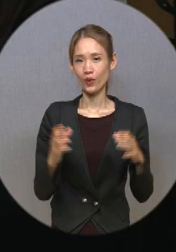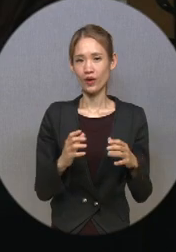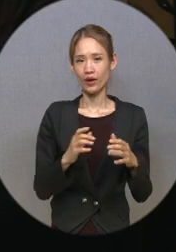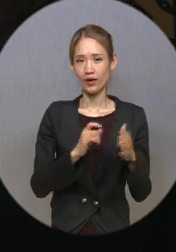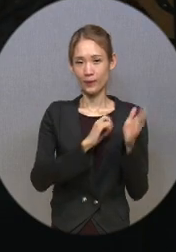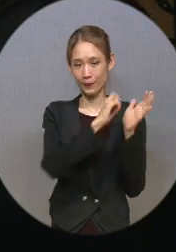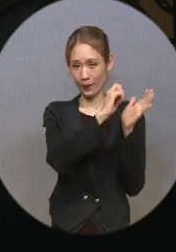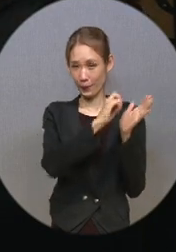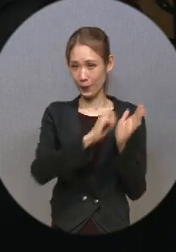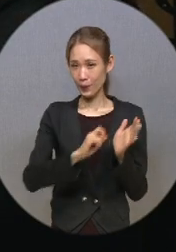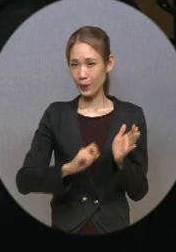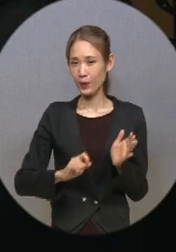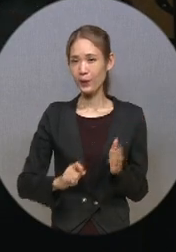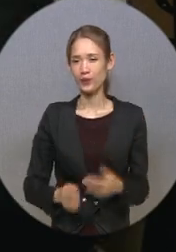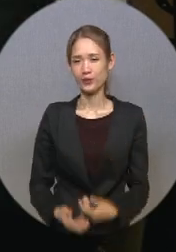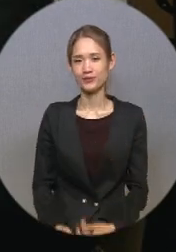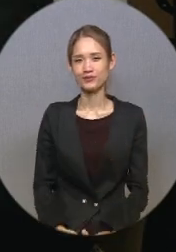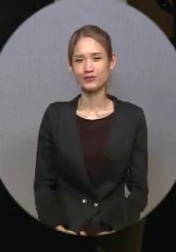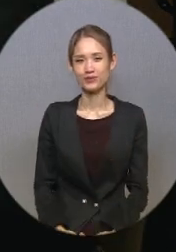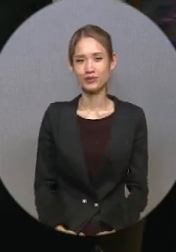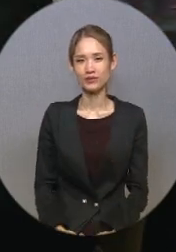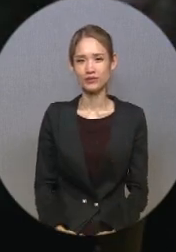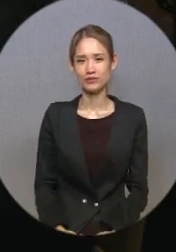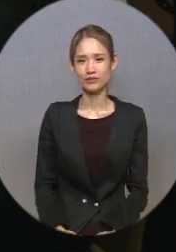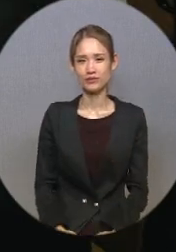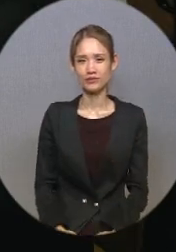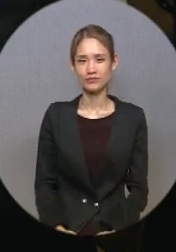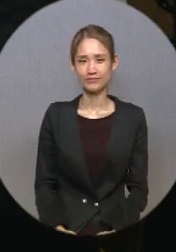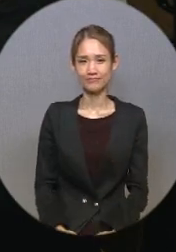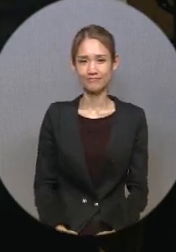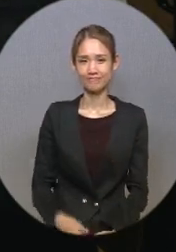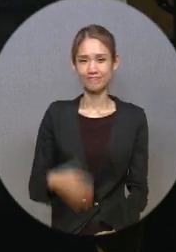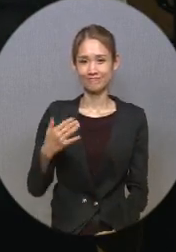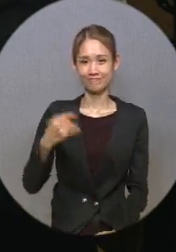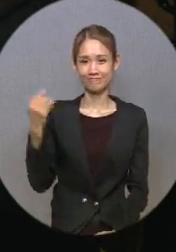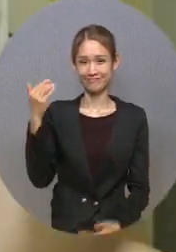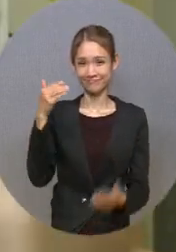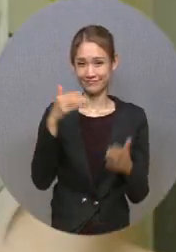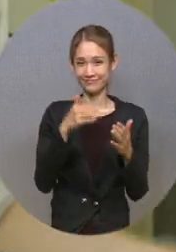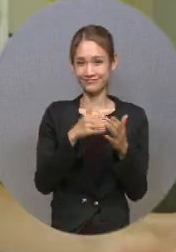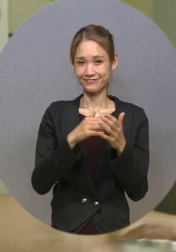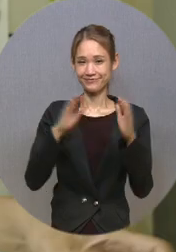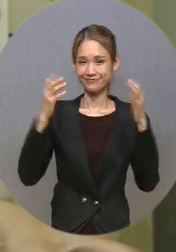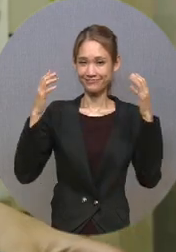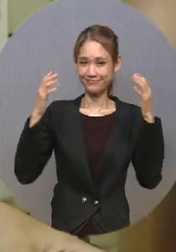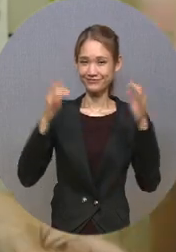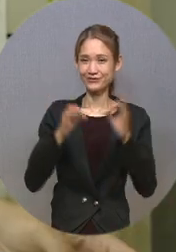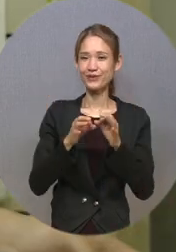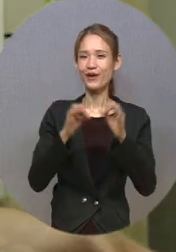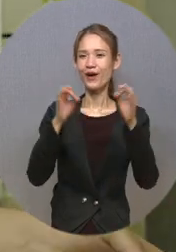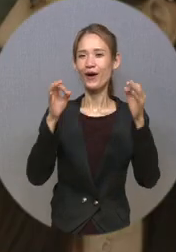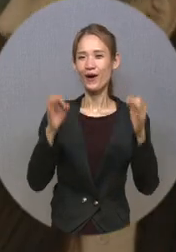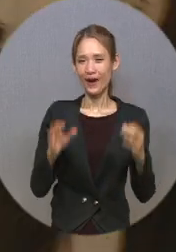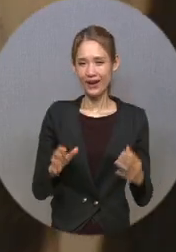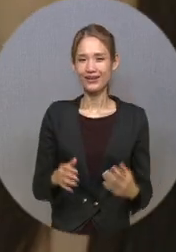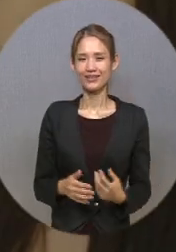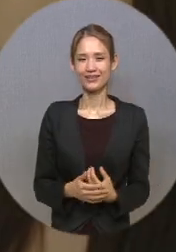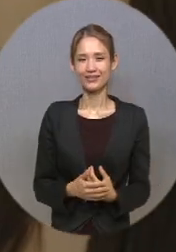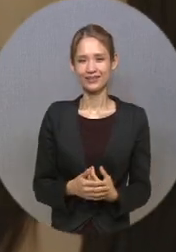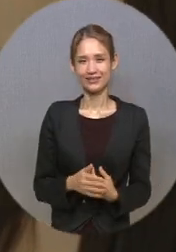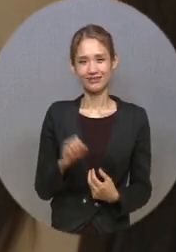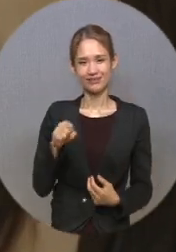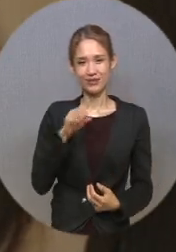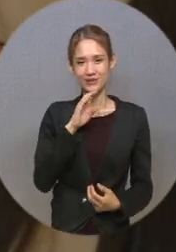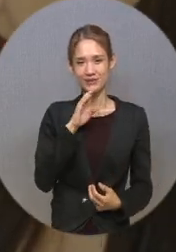박명록이네요? 박명록이에요. 오! 맞습니다. 아이고! 오랜만입니다. 오랜만이다. 네, 오랜만에